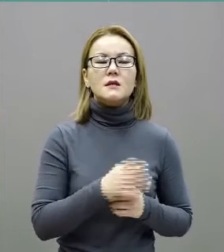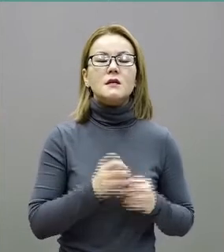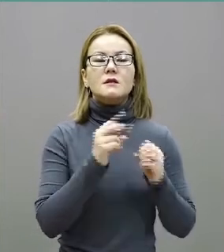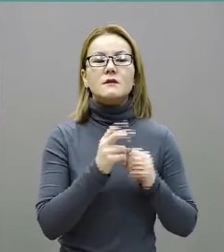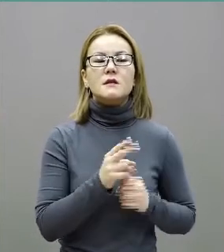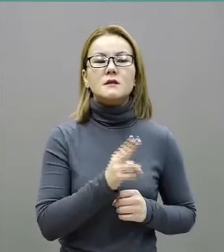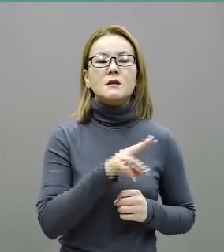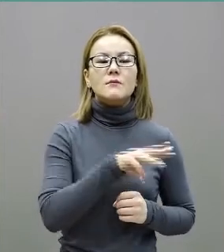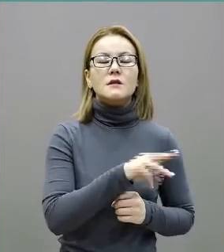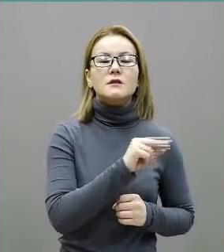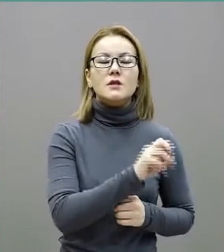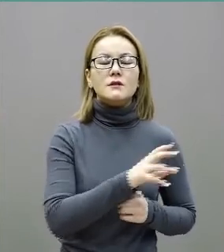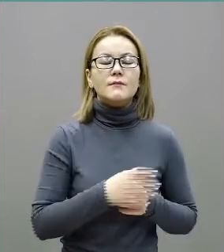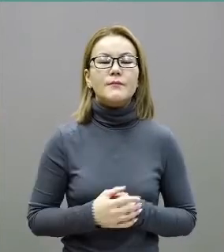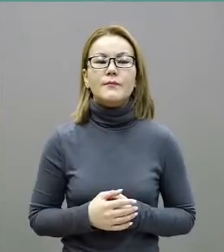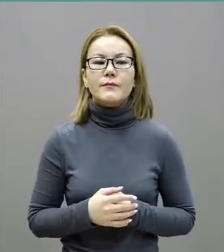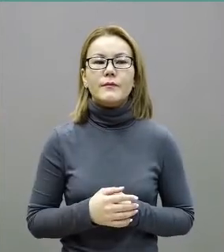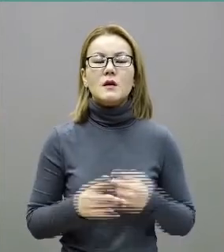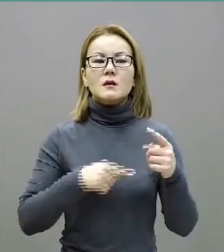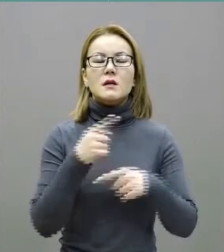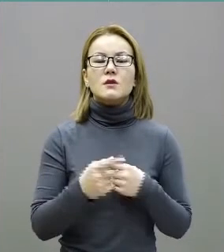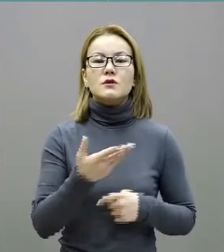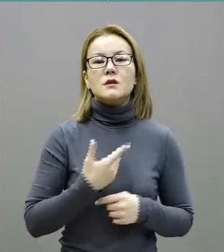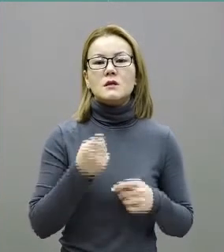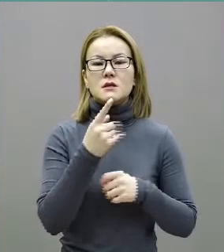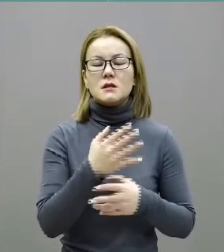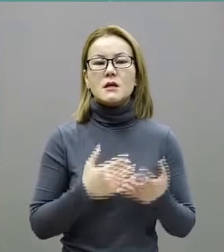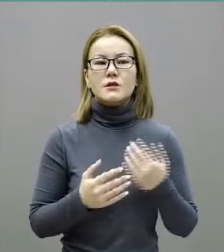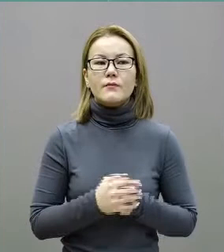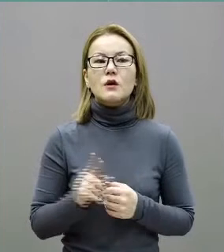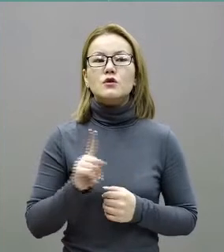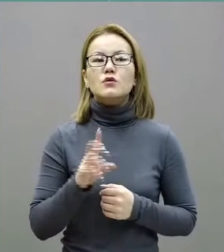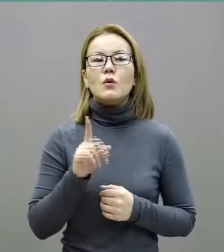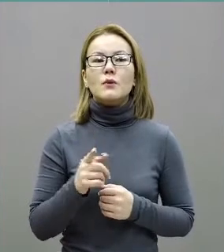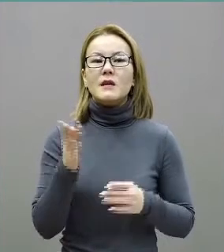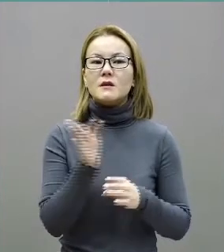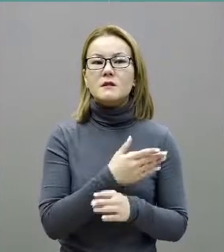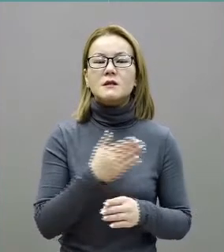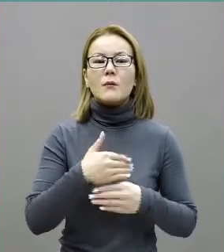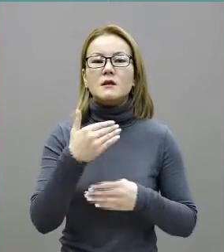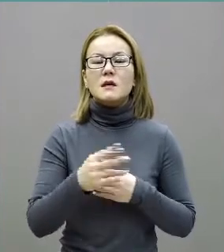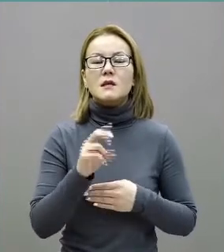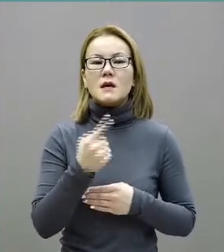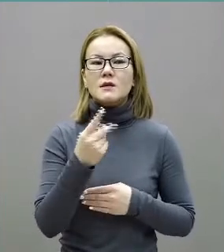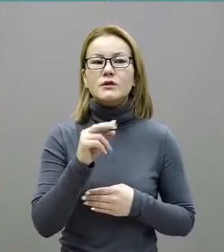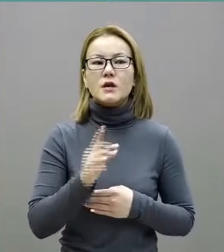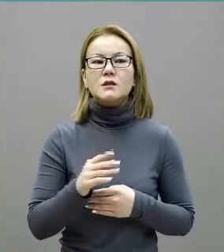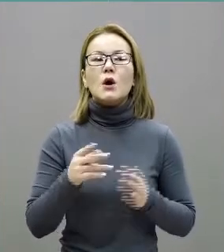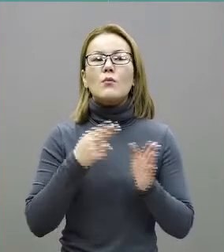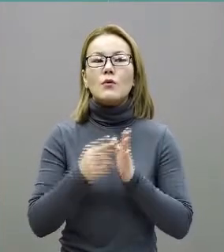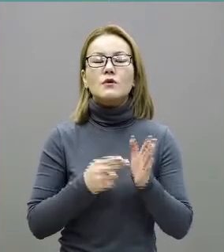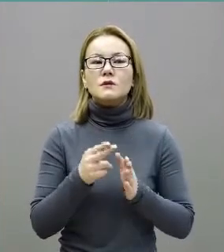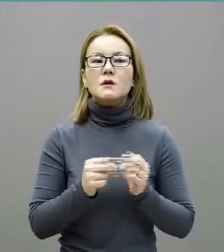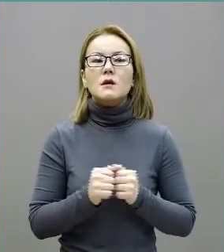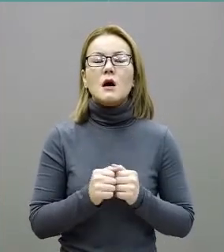час и 12 километров в час следующая наша задача чтобы ликвидировать опоздание на 1 час пояс